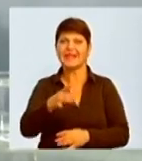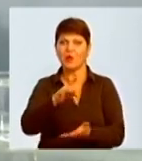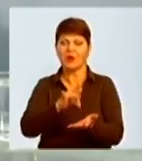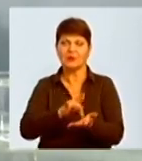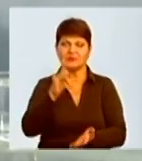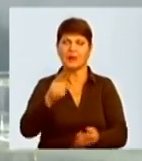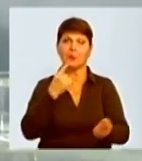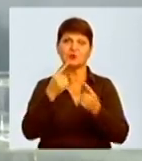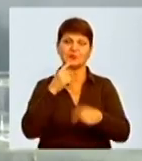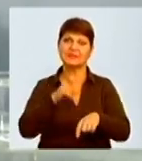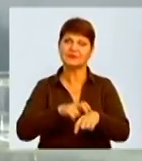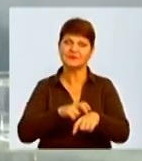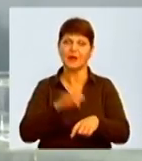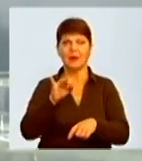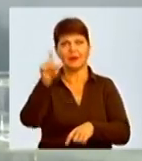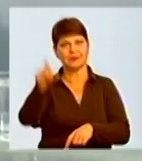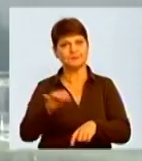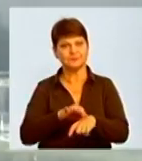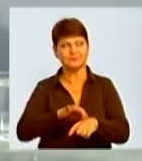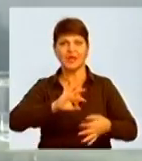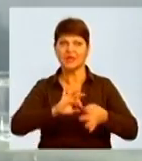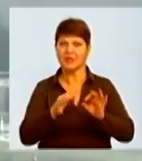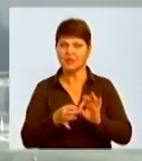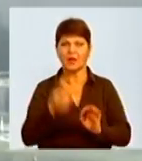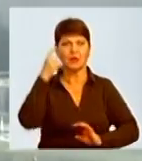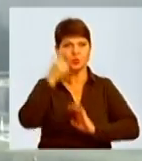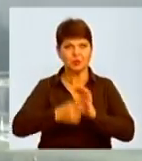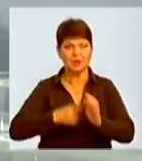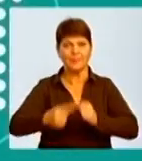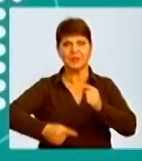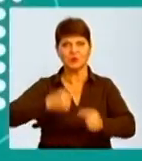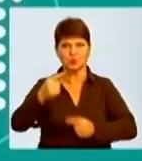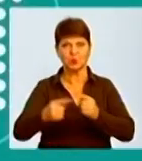лікарями та пацієнтами. Про усі деталі дізнаємось з наступного сюжету.